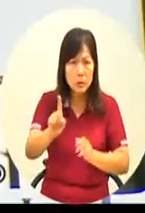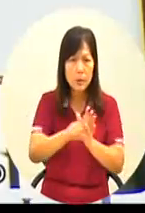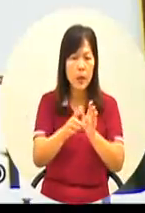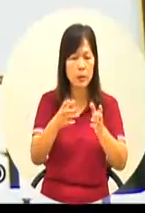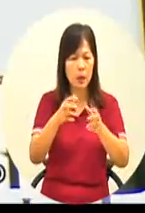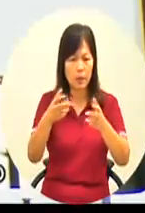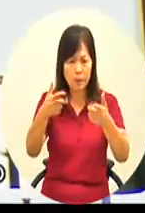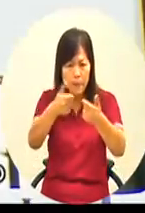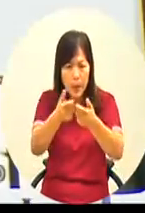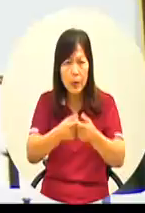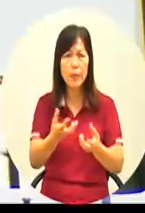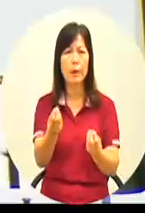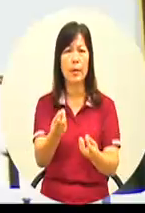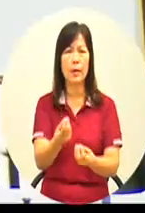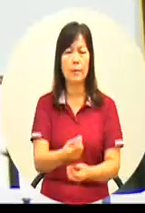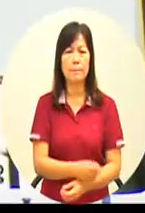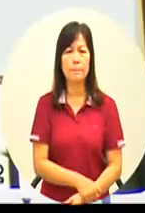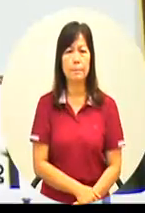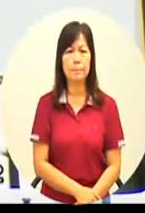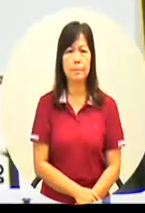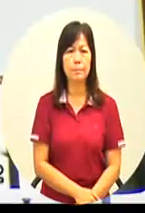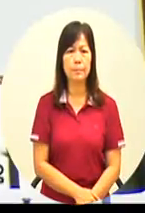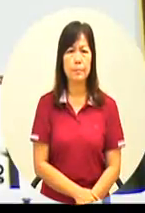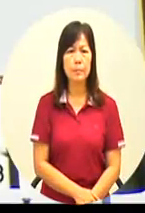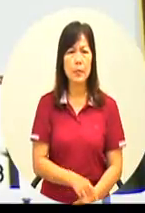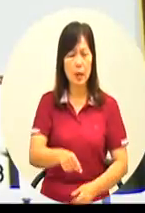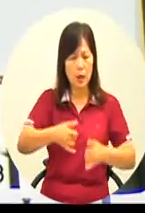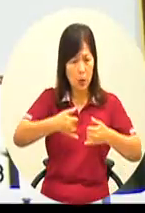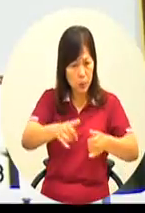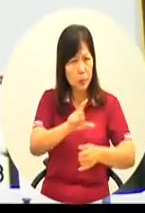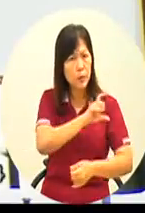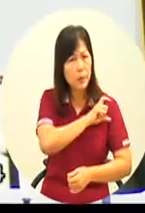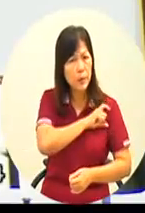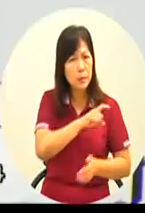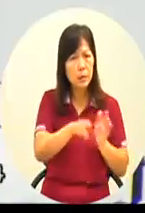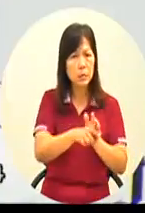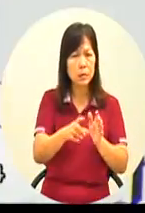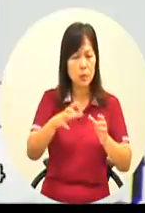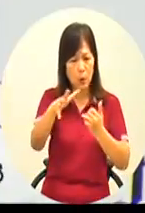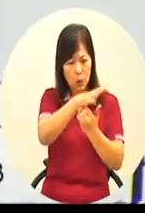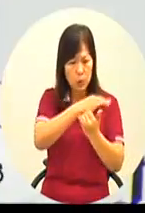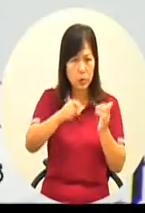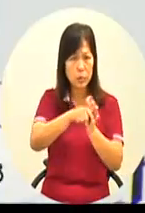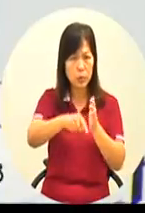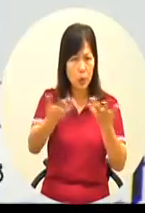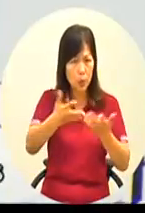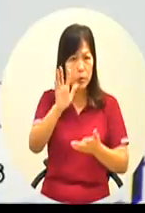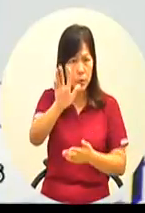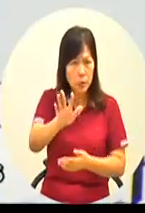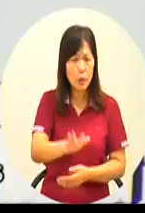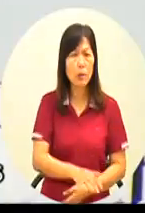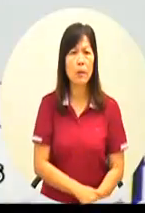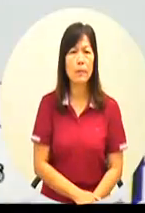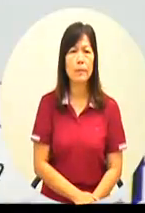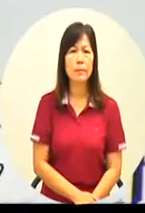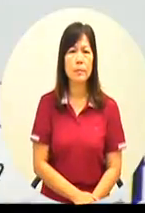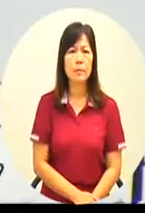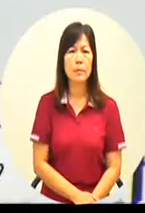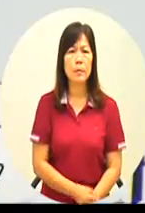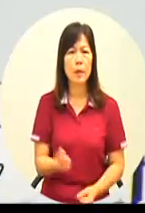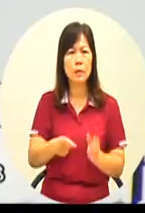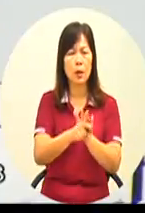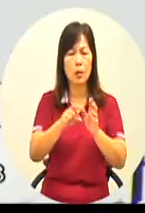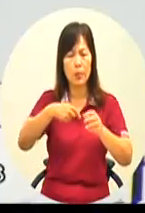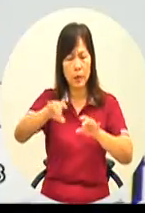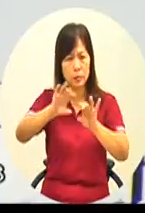对应的。好，所以道路面其实这是一个全国性的一个问题，其实有些我们去一些地